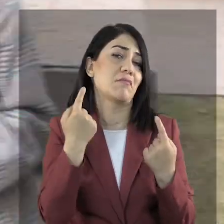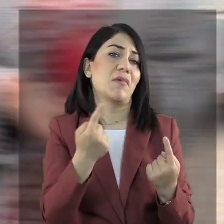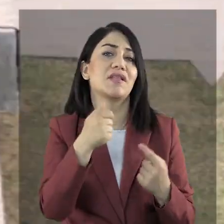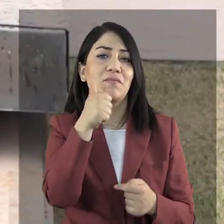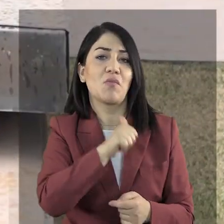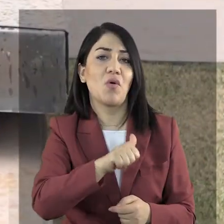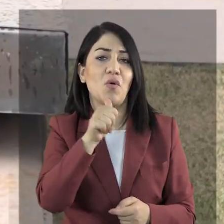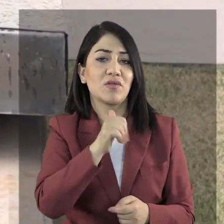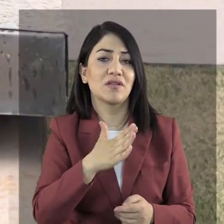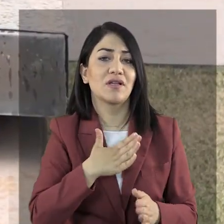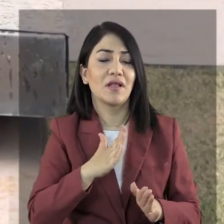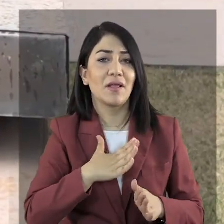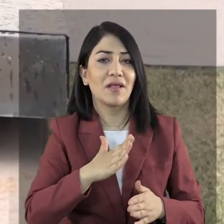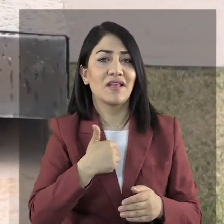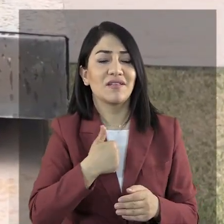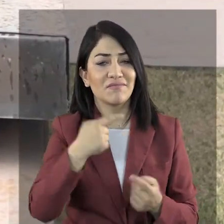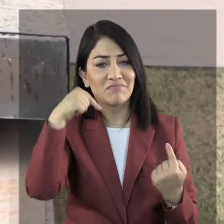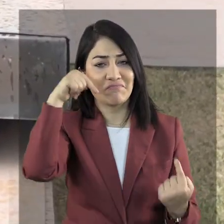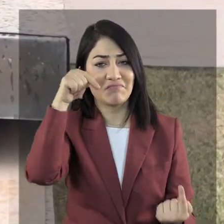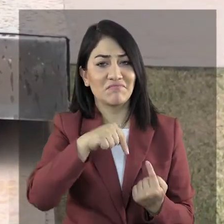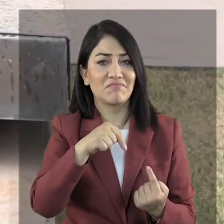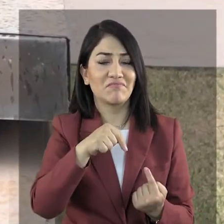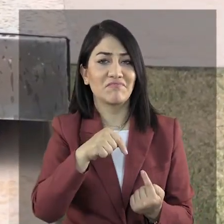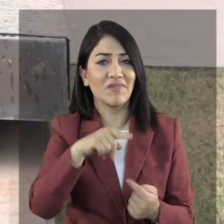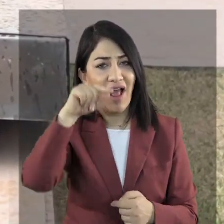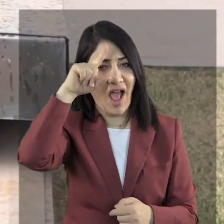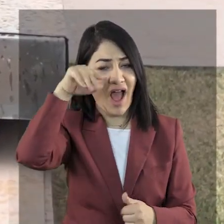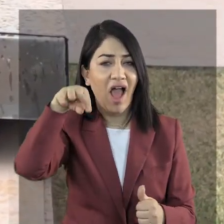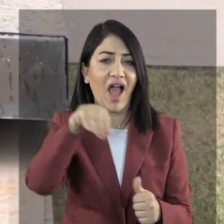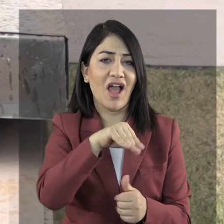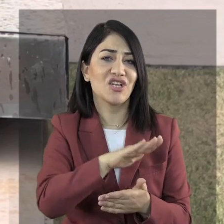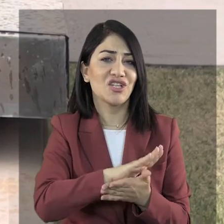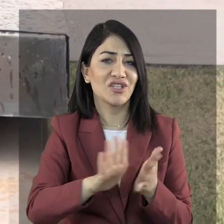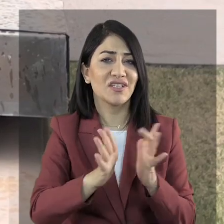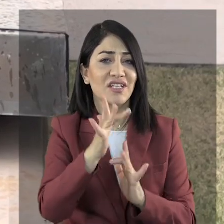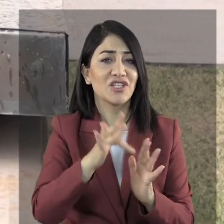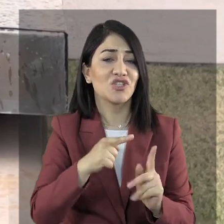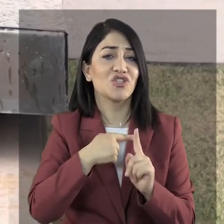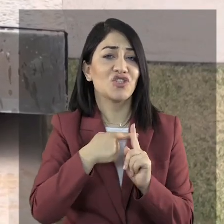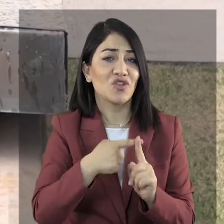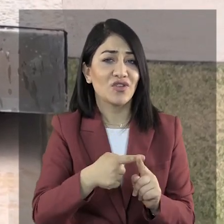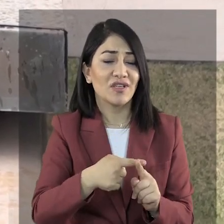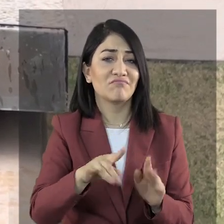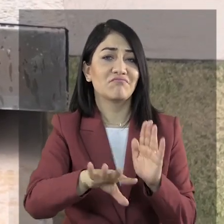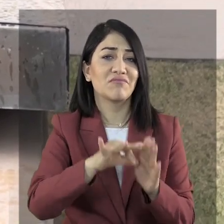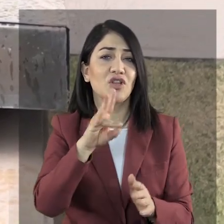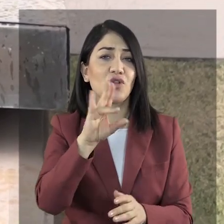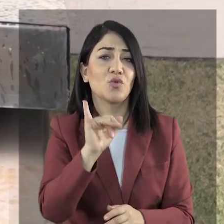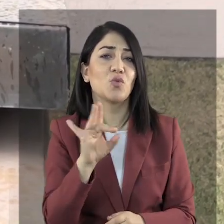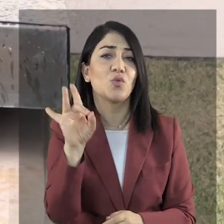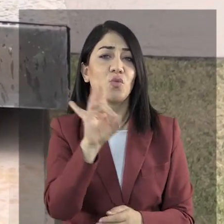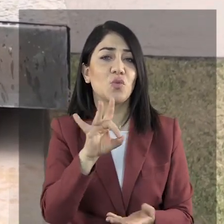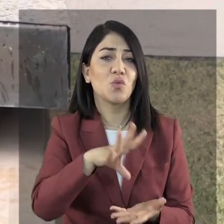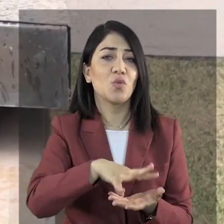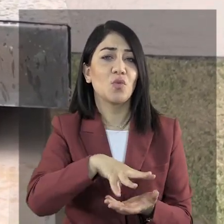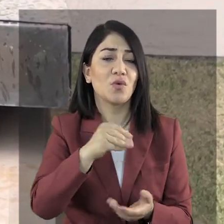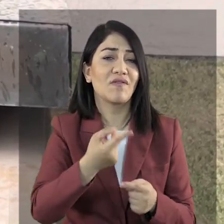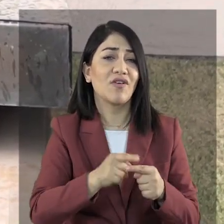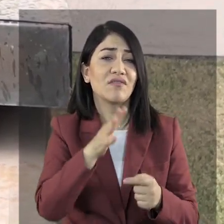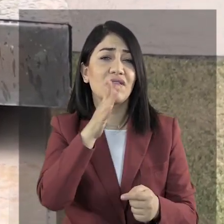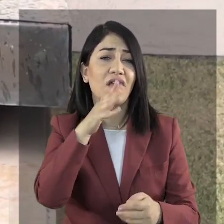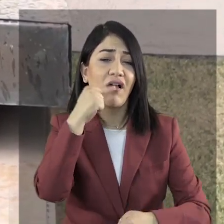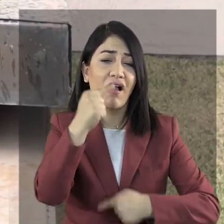անցնելը։ Որպես իմ խորհրդանիշ, դինելով հայ քրիստոնյա, որպես խորհրդանիշ ընտրել եմ նուրը, որովհետև